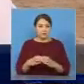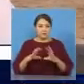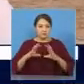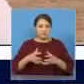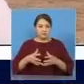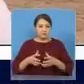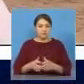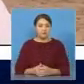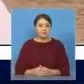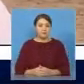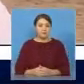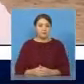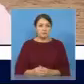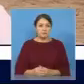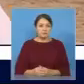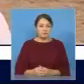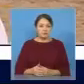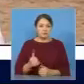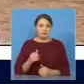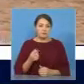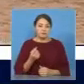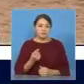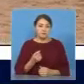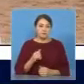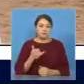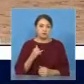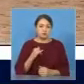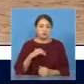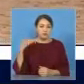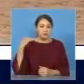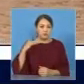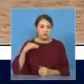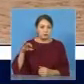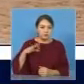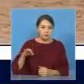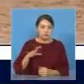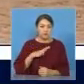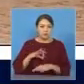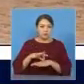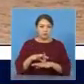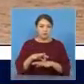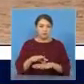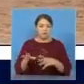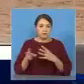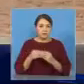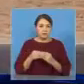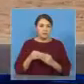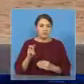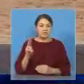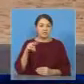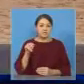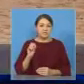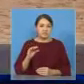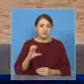всемирная. Небольшой такой субботник у нас в Актюбинской области прошел совместно с ДЧС, Актюби